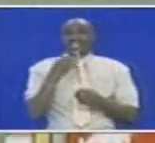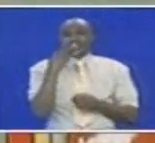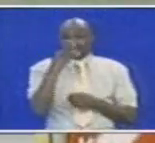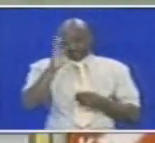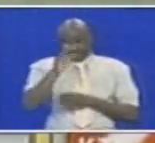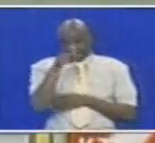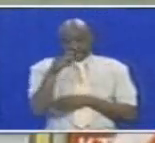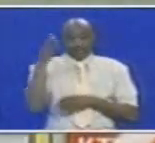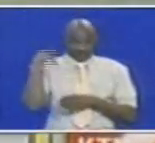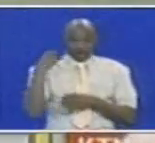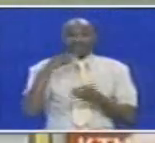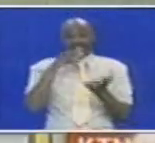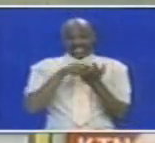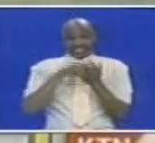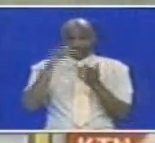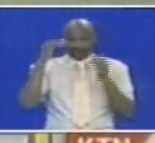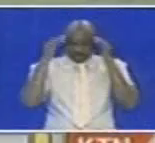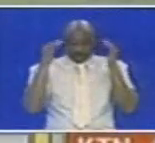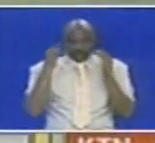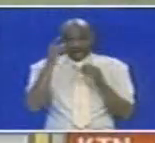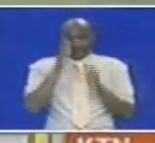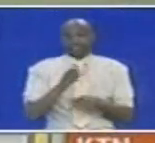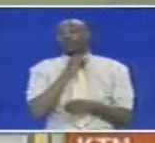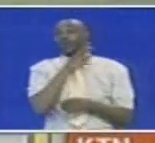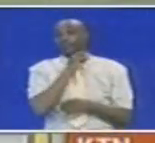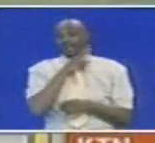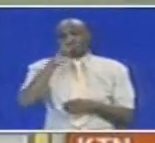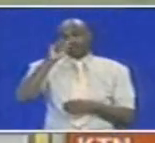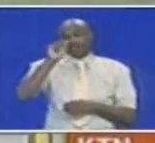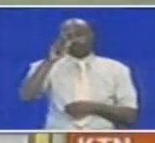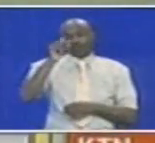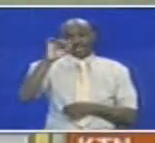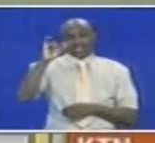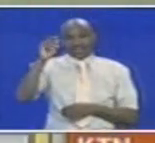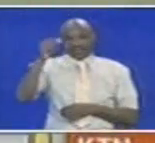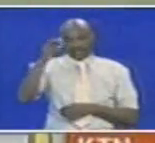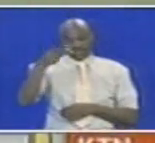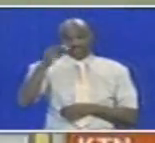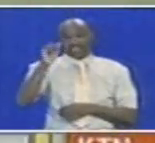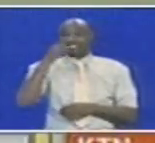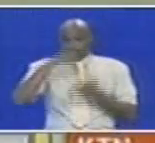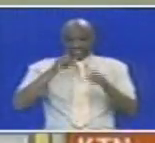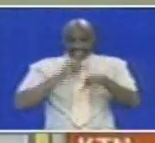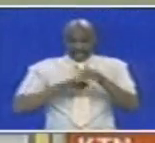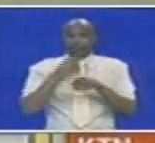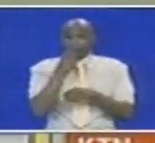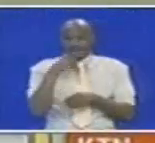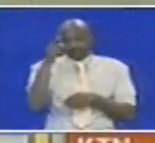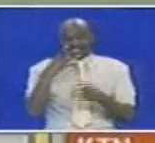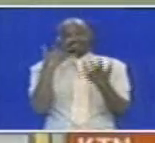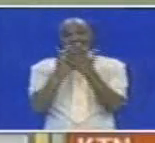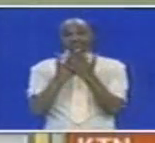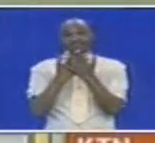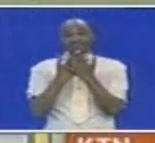kesi iliyowasilishwa mahakamani na mlalamishi Steven Mureithi aliyeishtaki serikali ya Moi kwa kumzuilia kinyume cha